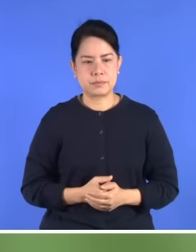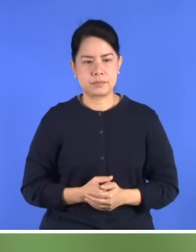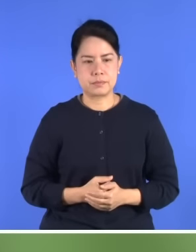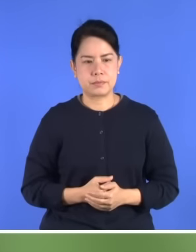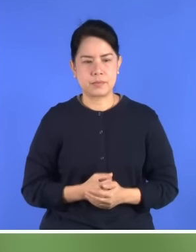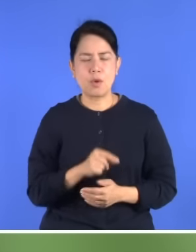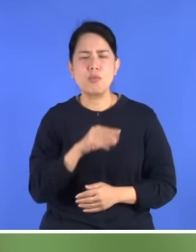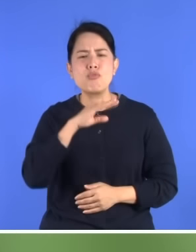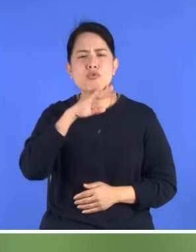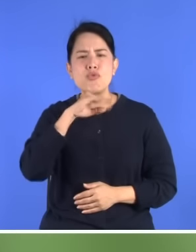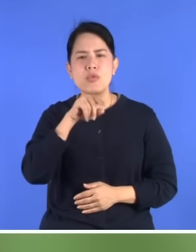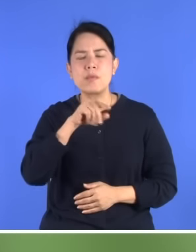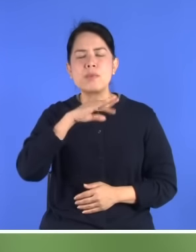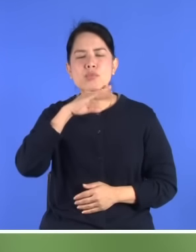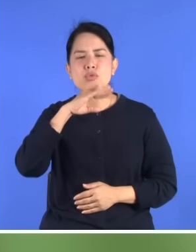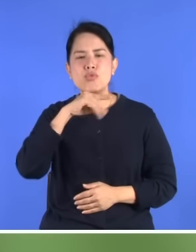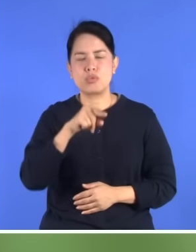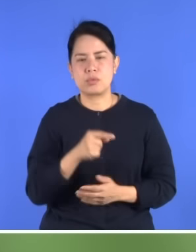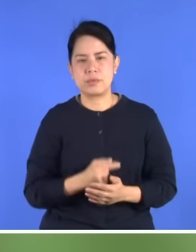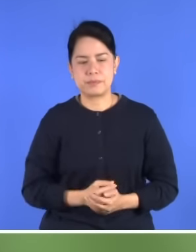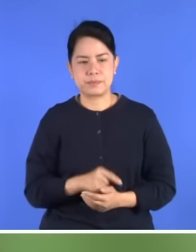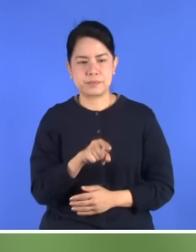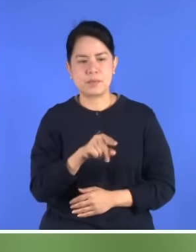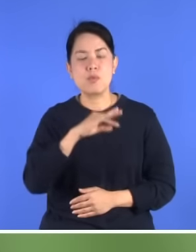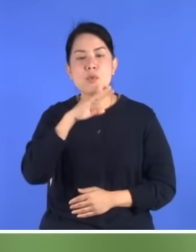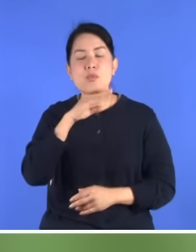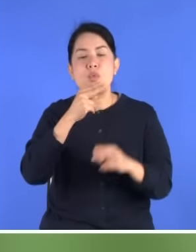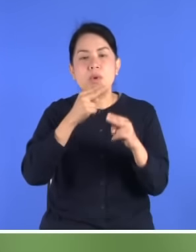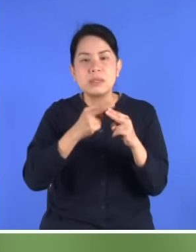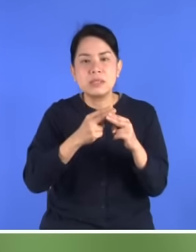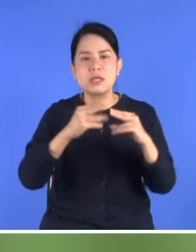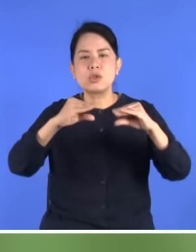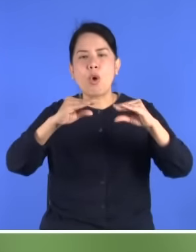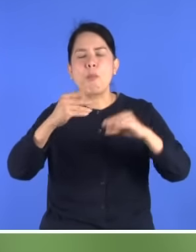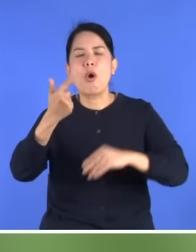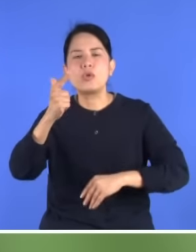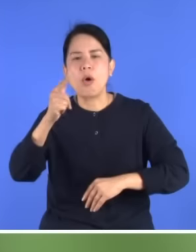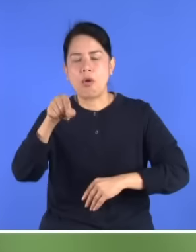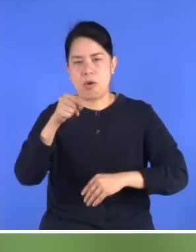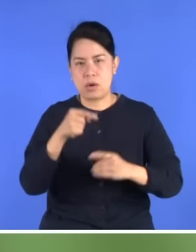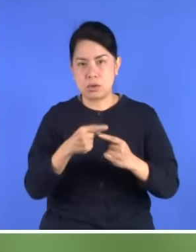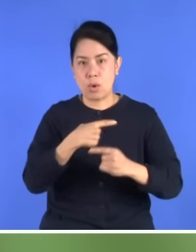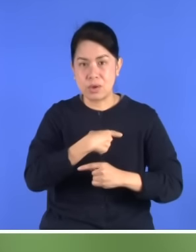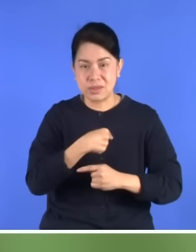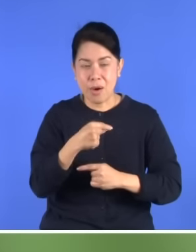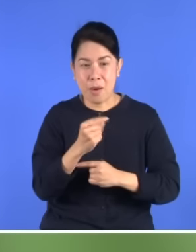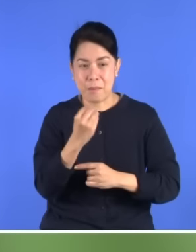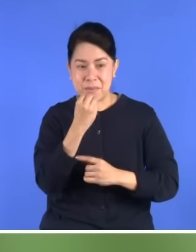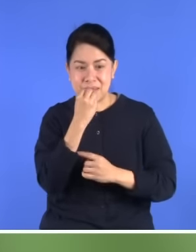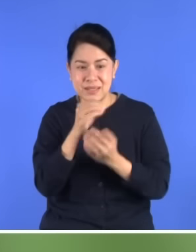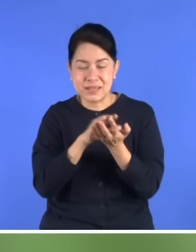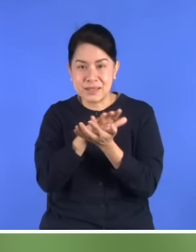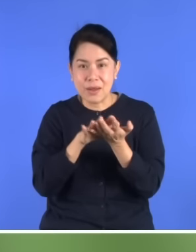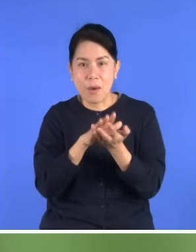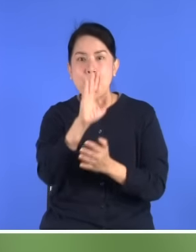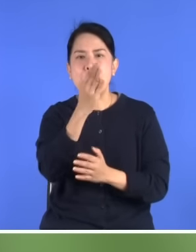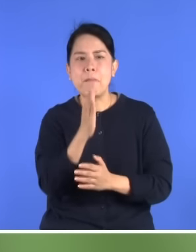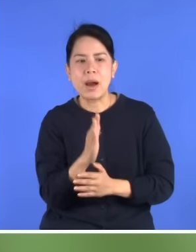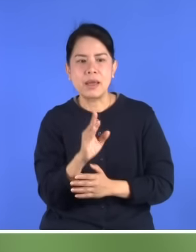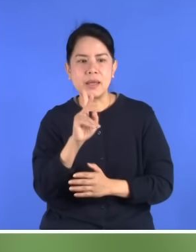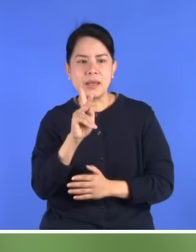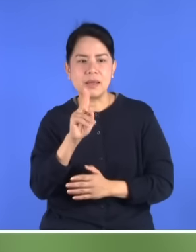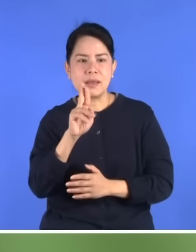ๆเป็นหมูนะเออเป็นหมูชื่อหมอนทองพฤติกรรมคือมันชอบกินใบกระท่อมมากที่เห็นเนี่ยนะคะเๆนๆๆๆเคี้ยว